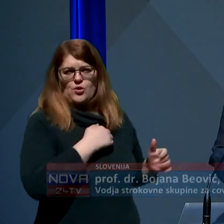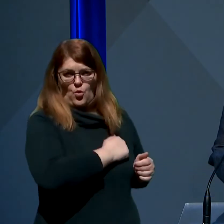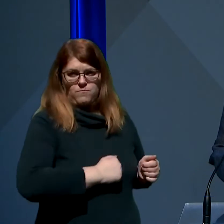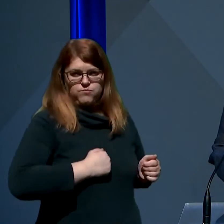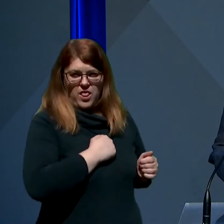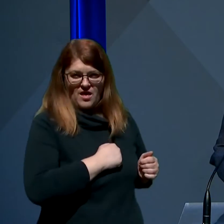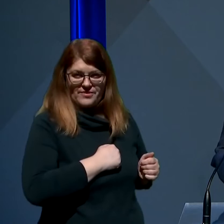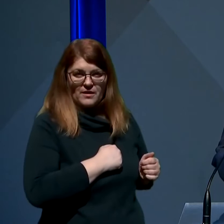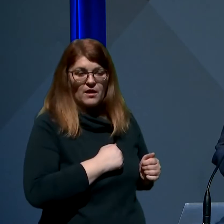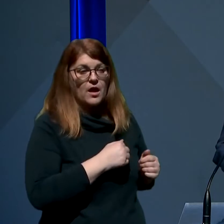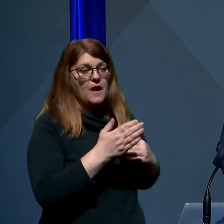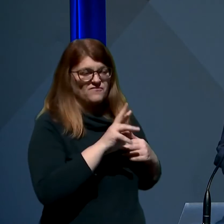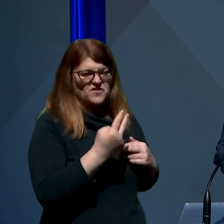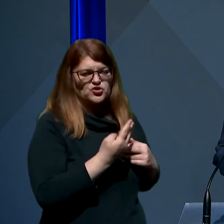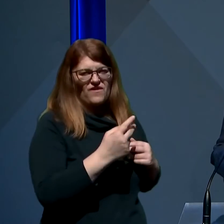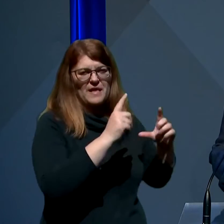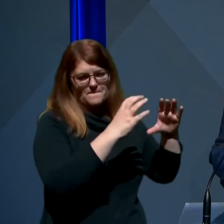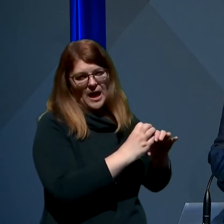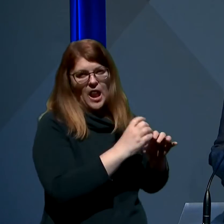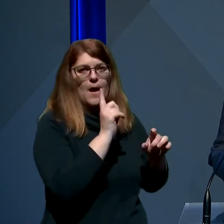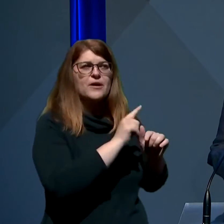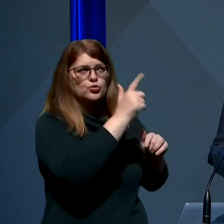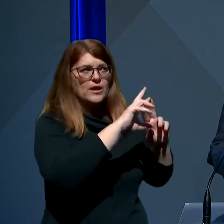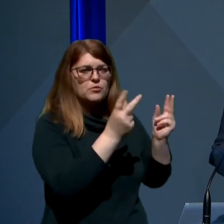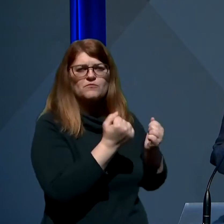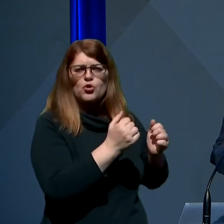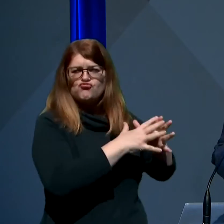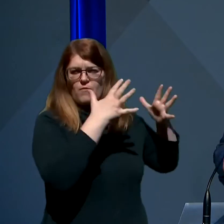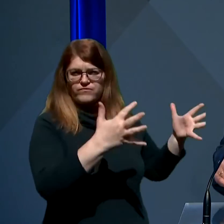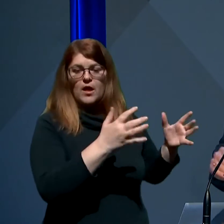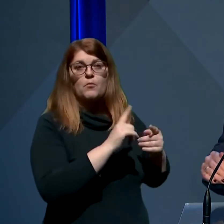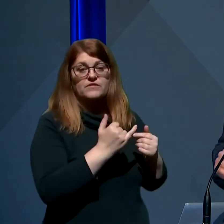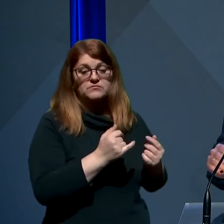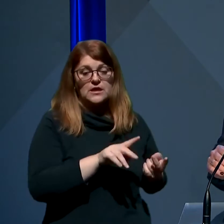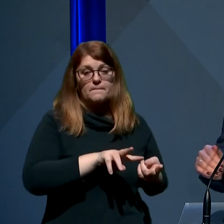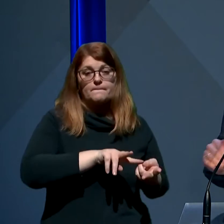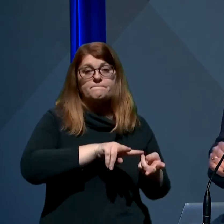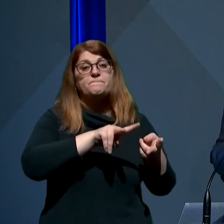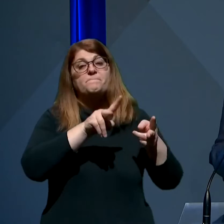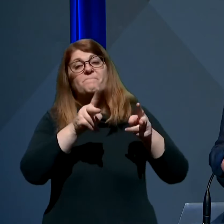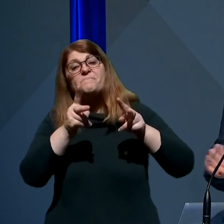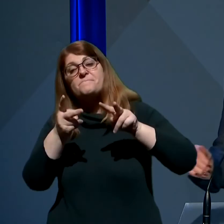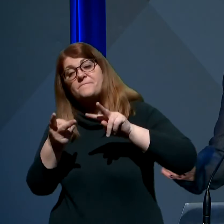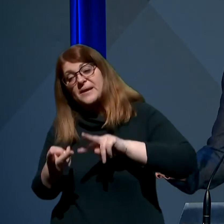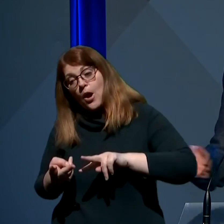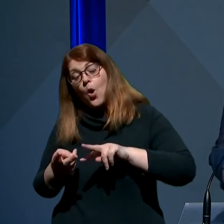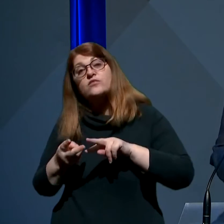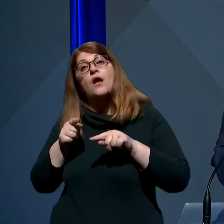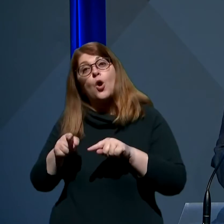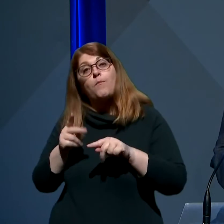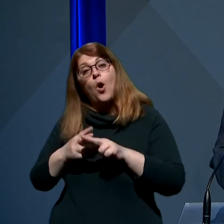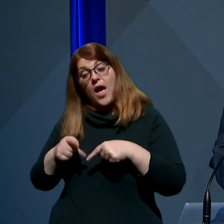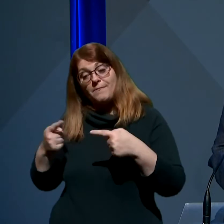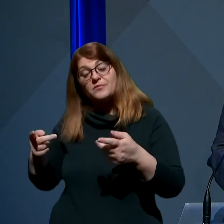srečo sorazmerno majhen, v neko stanje, kjer bo seveda epidemija še tlela, kjer bomo imeli